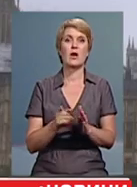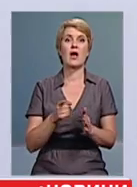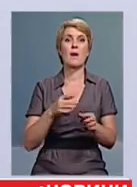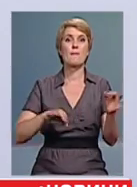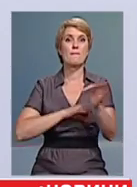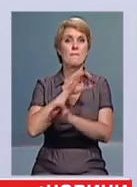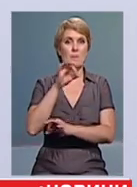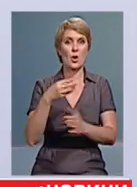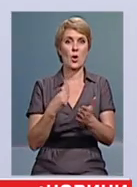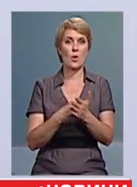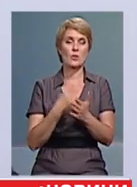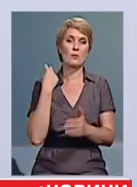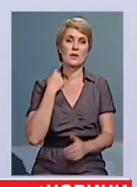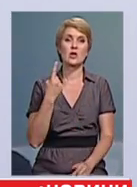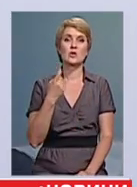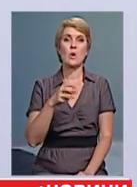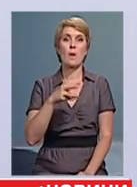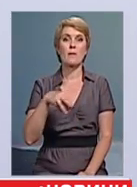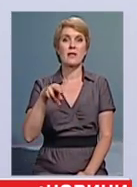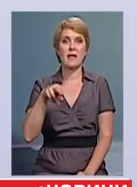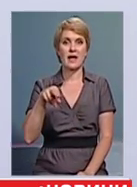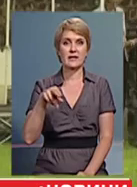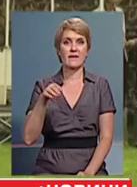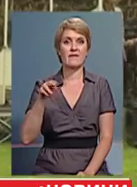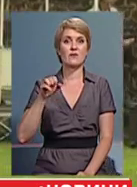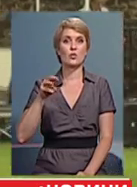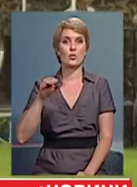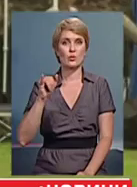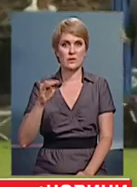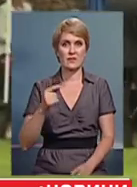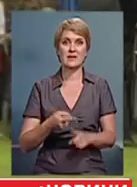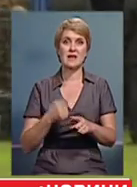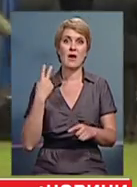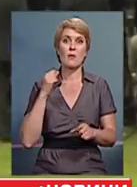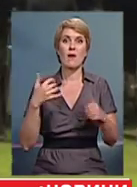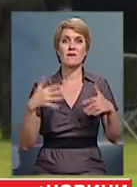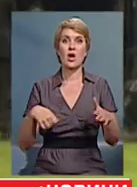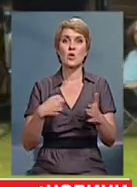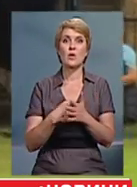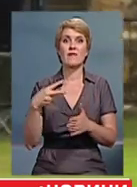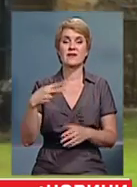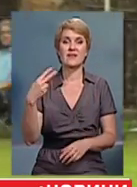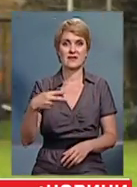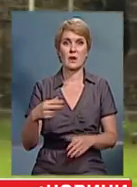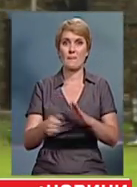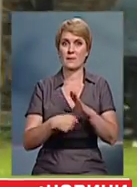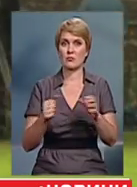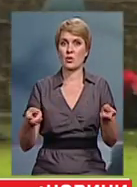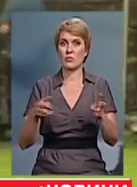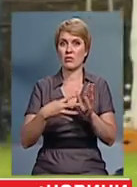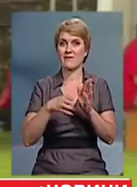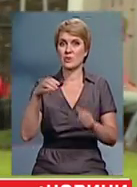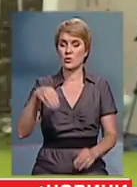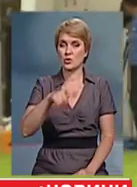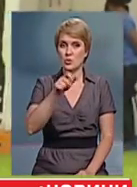100 мільярдів фунтів. Саме стільки країни втратить до 2020-го. Без роботи можуть залишитися більше як 900 тисяч людей. І